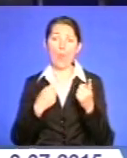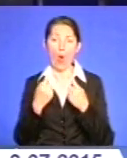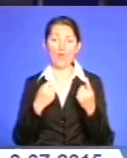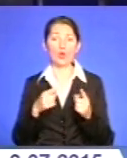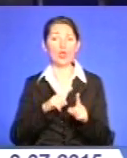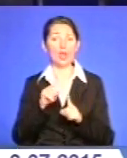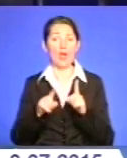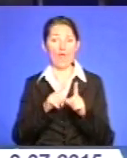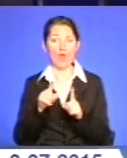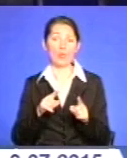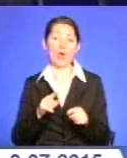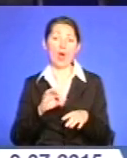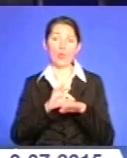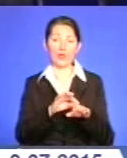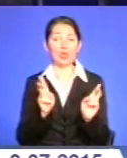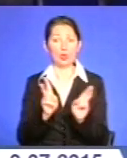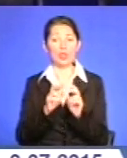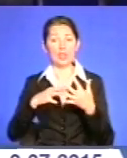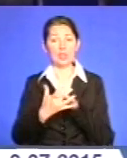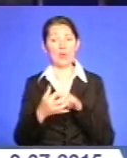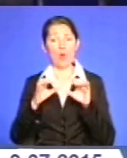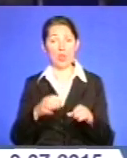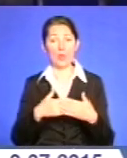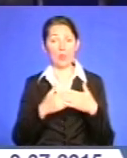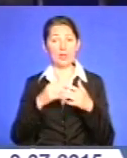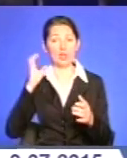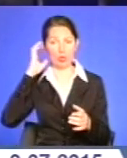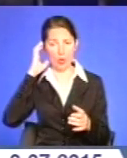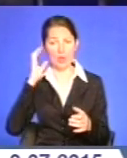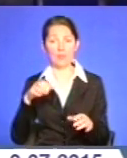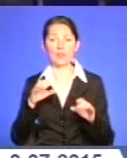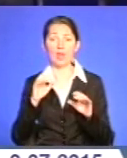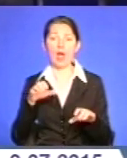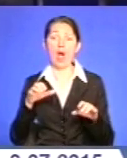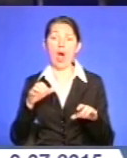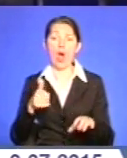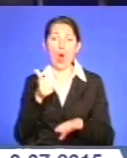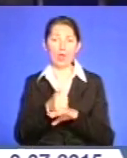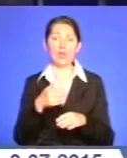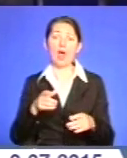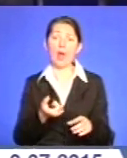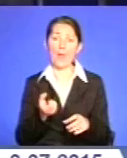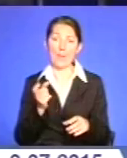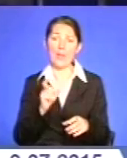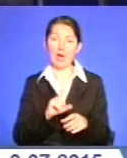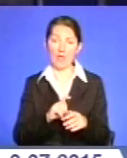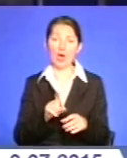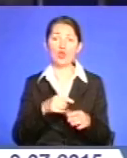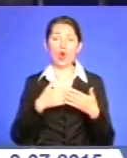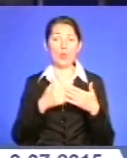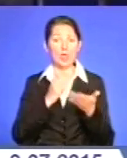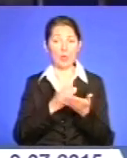з сільськими головами, громадські слухання. Головна перевага змін у тому, що громади матимуть змогу самостійно розпоряджатися коштами на